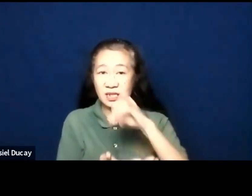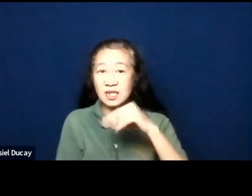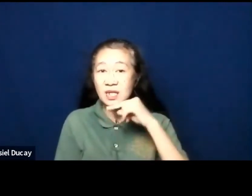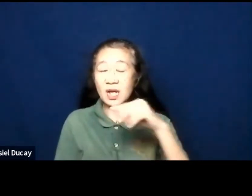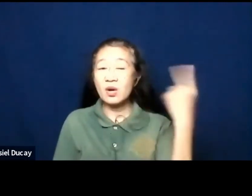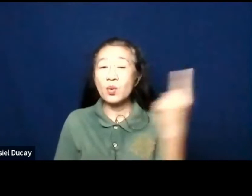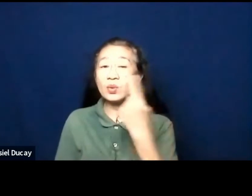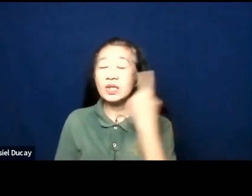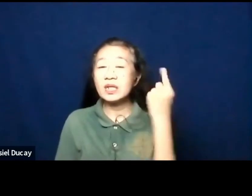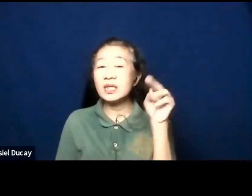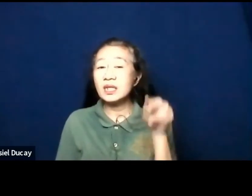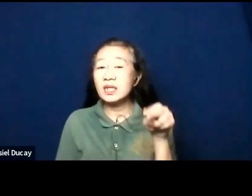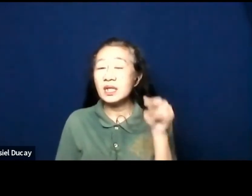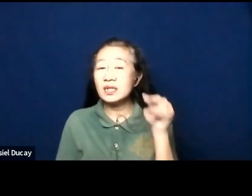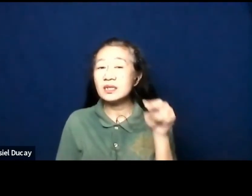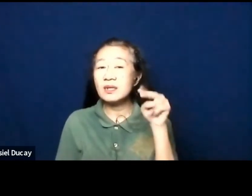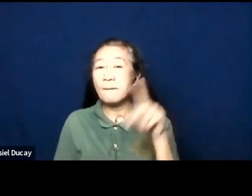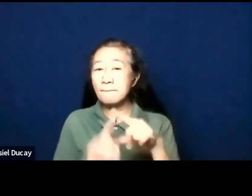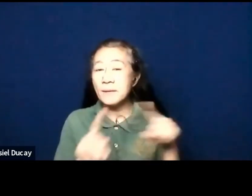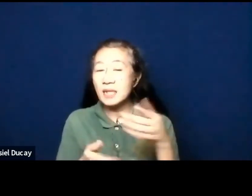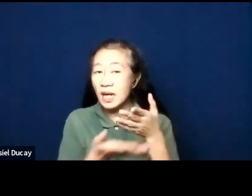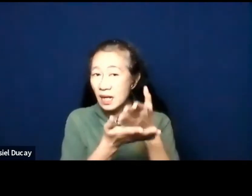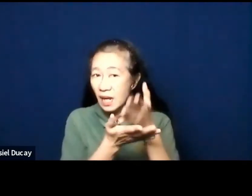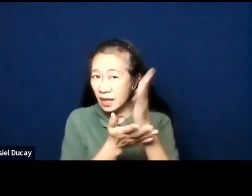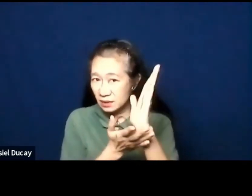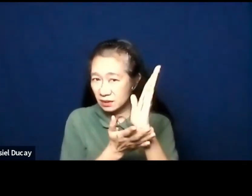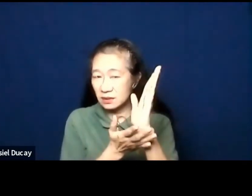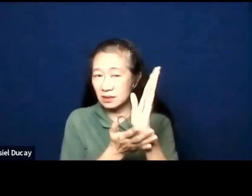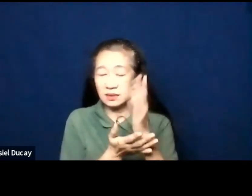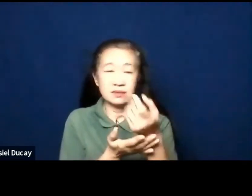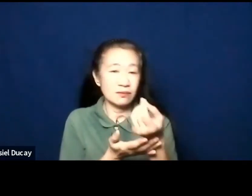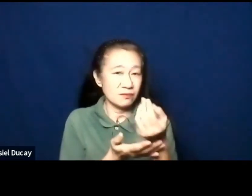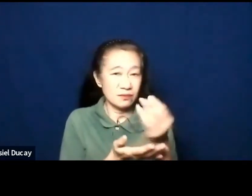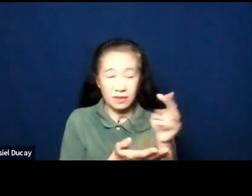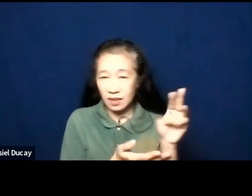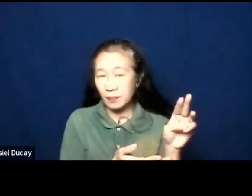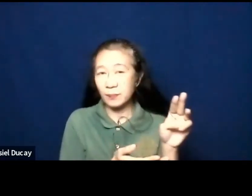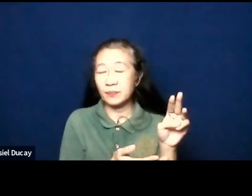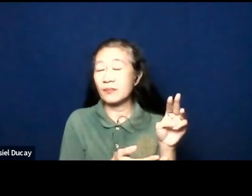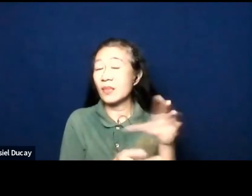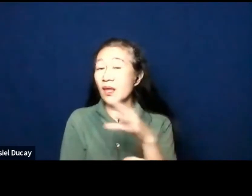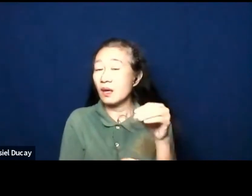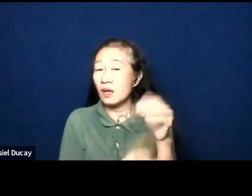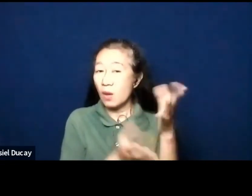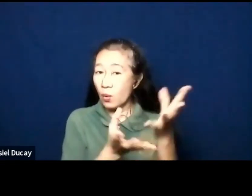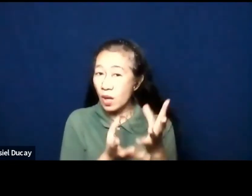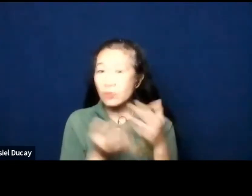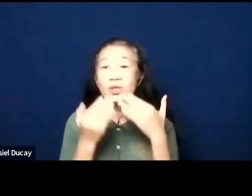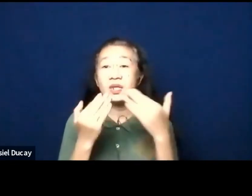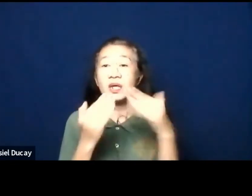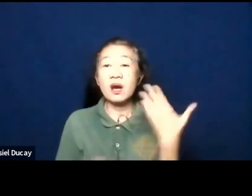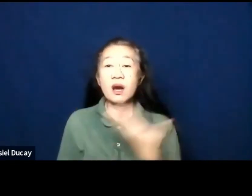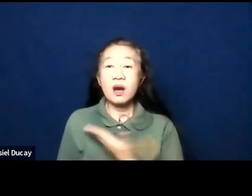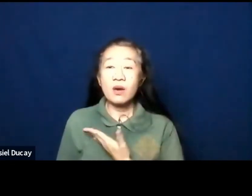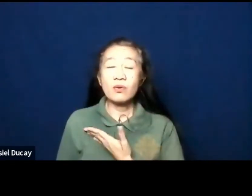lang pangangailangan kundi karapatan nila. At nais ko rin pasalamatan yung aming